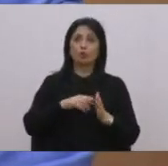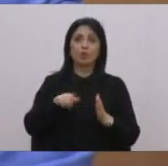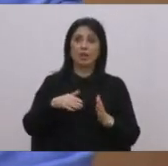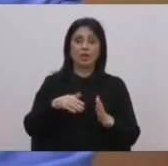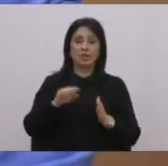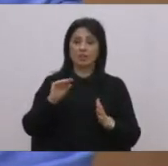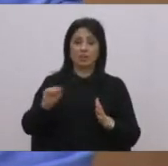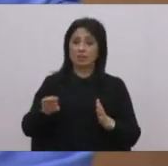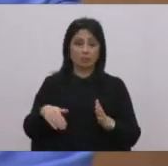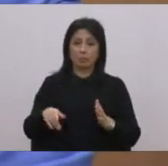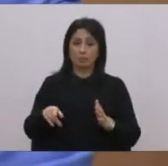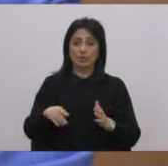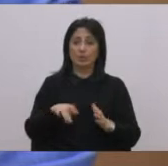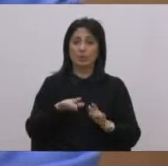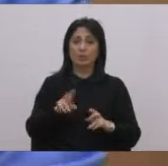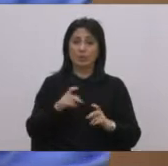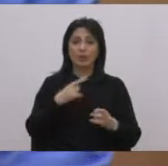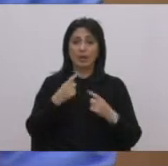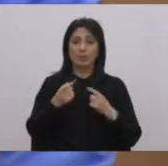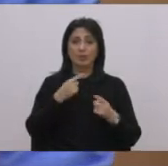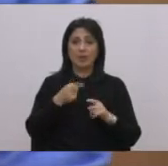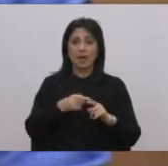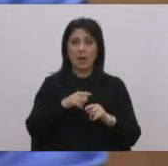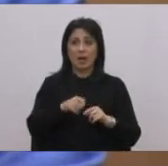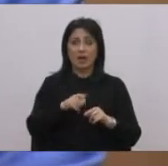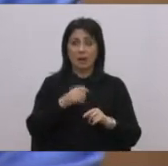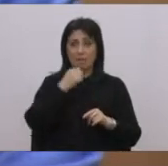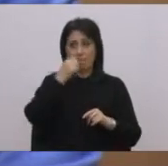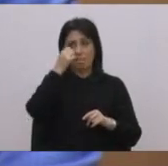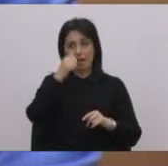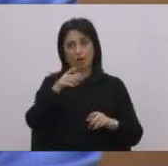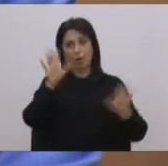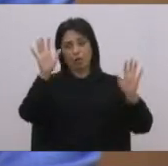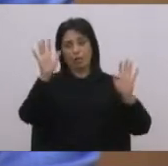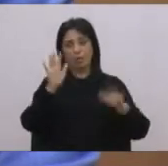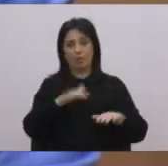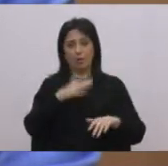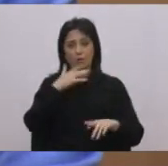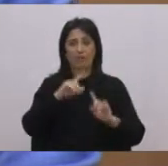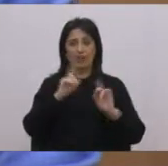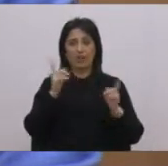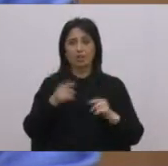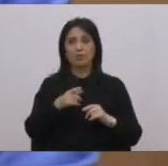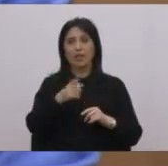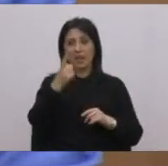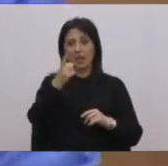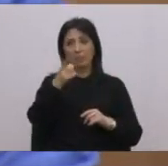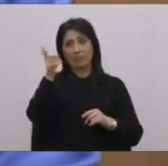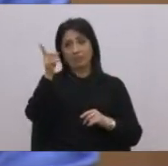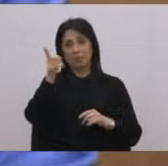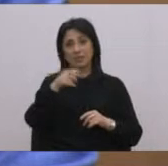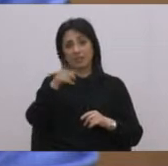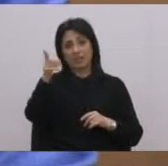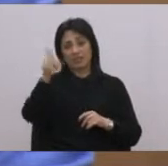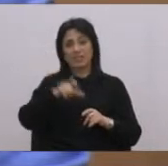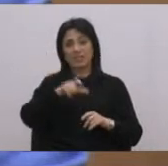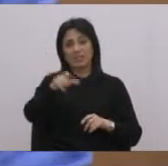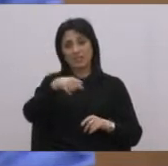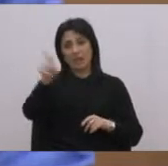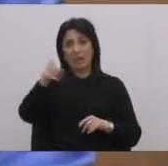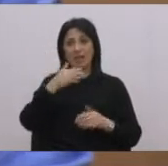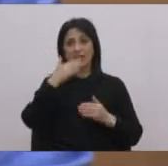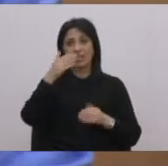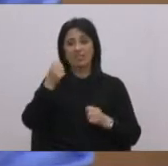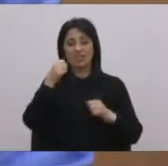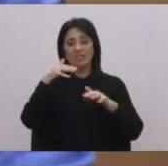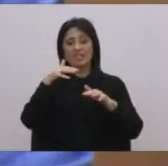da, este tanha, am așia, sa cmi, am azgela parke, mi-a dat, madlo biti greba, un rol s-o bi s-ar omadgele, a berti, gadi tim zazeda, kitke tim